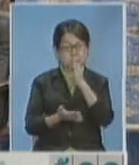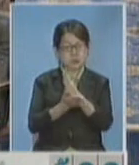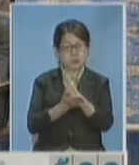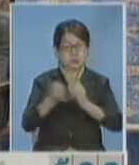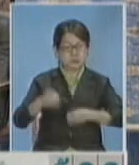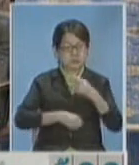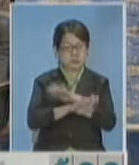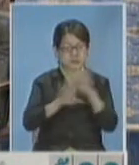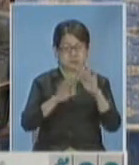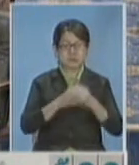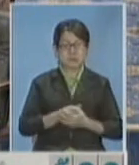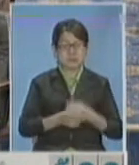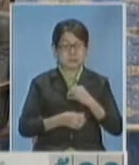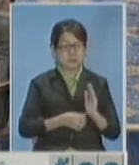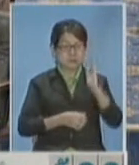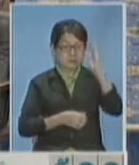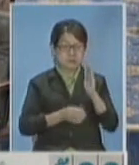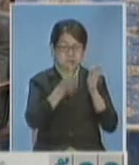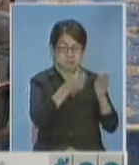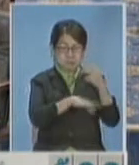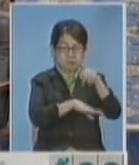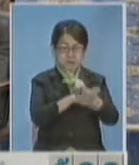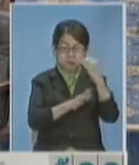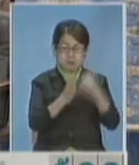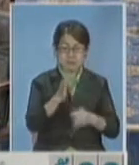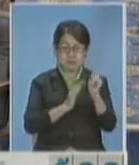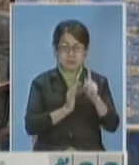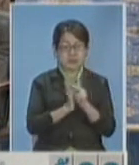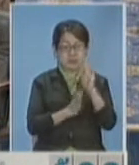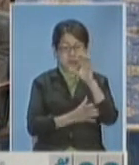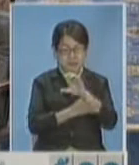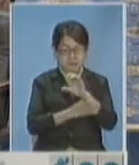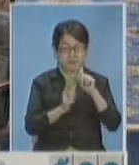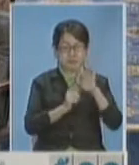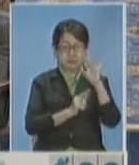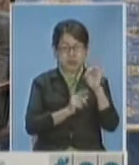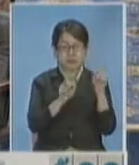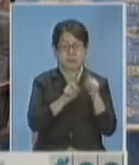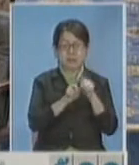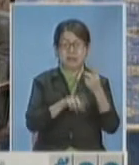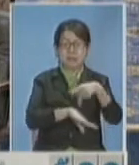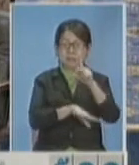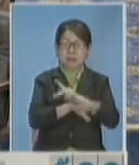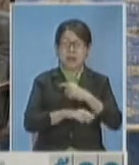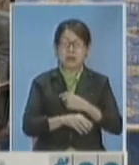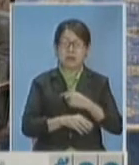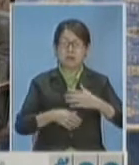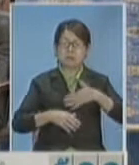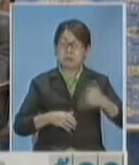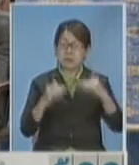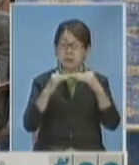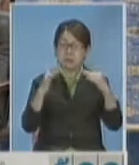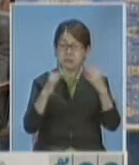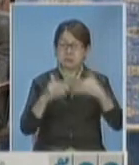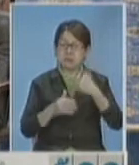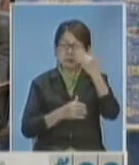นะครับและผมก็ประท้วงท่านประธานในอีกเรื่องหนึ่งในข้อ8เช่นเดียวกันท่านประธานจะเลือกปฏิบัติต่อการ